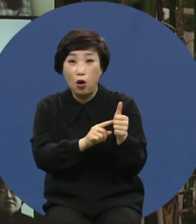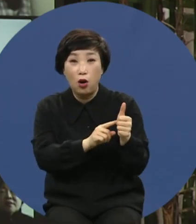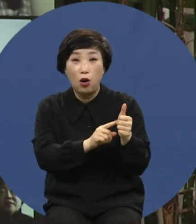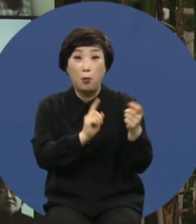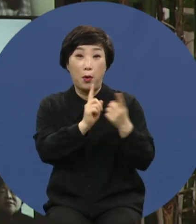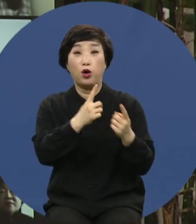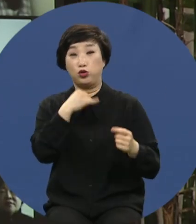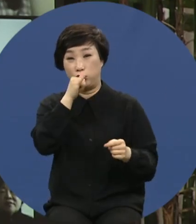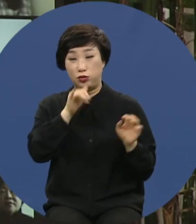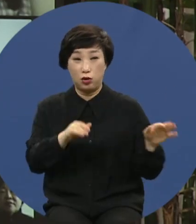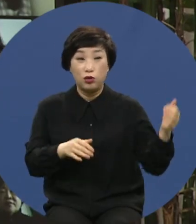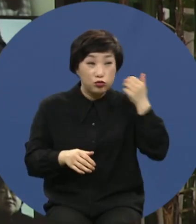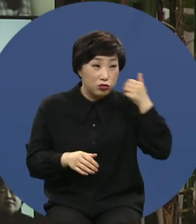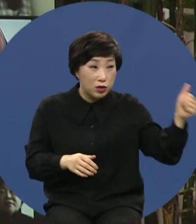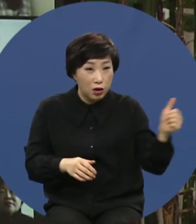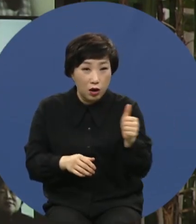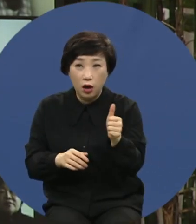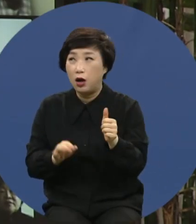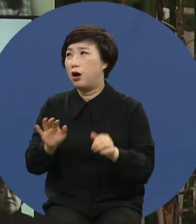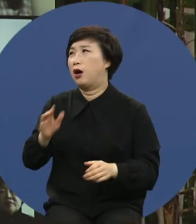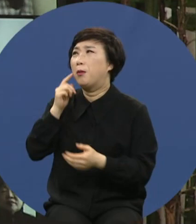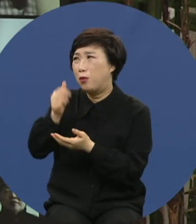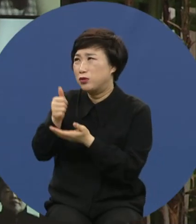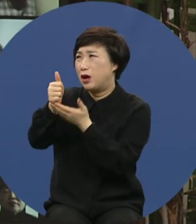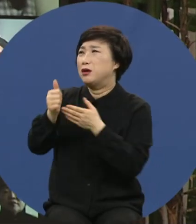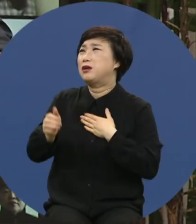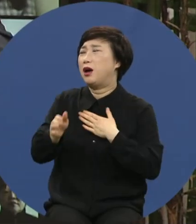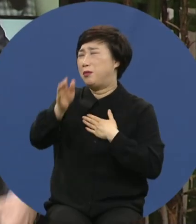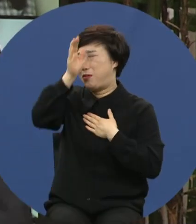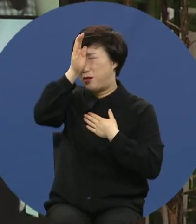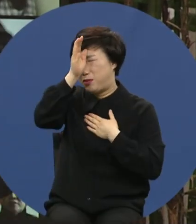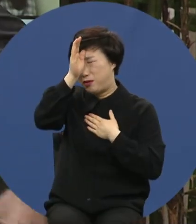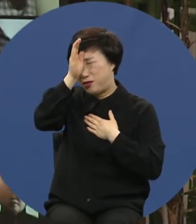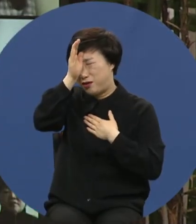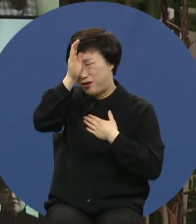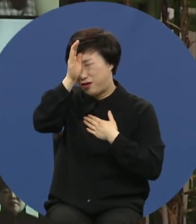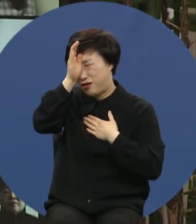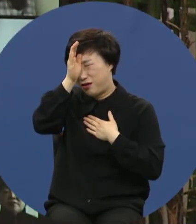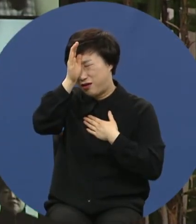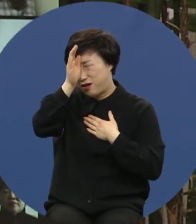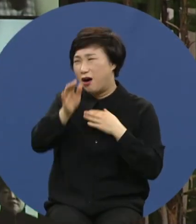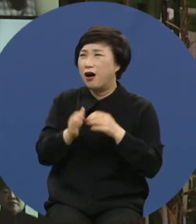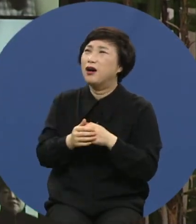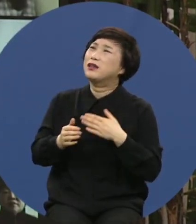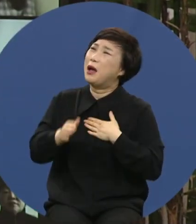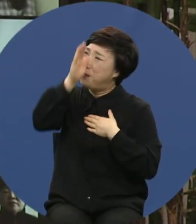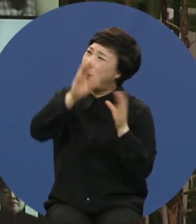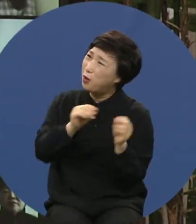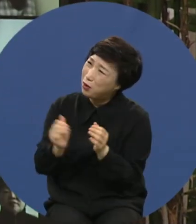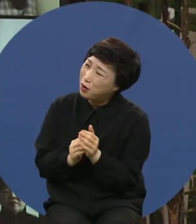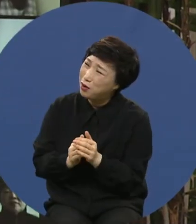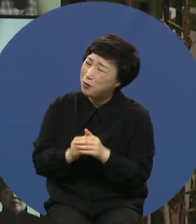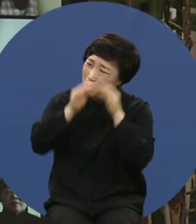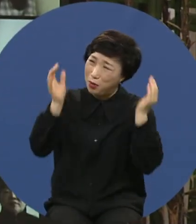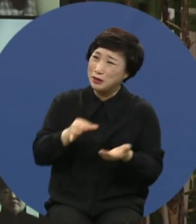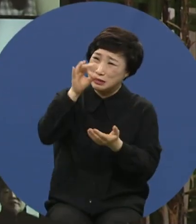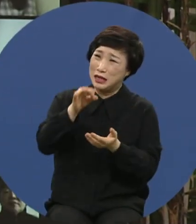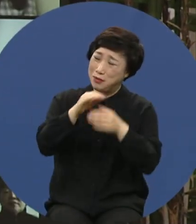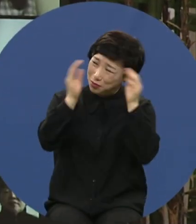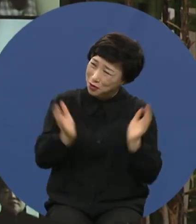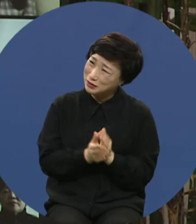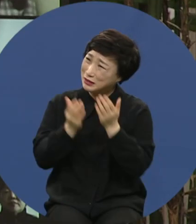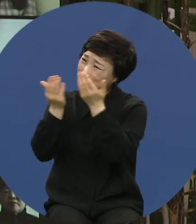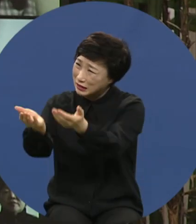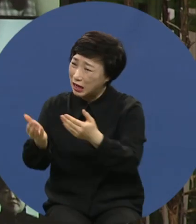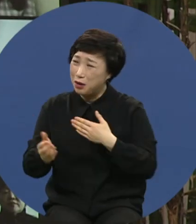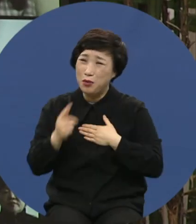만나봤어요. 목사님, 저만 고쳐주시면요 제가 전 재산 다 드리겠습니다. 목사님